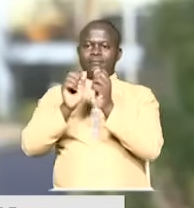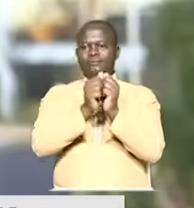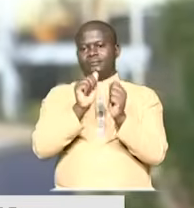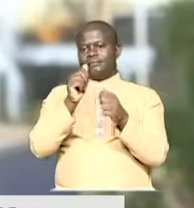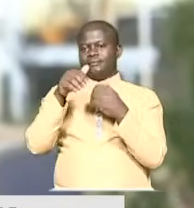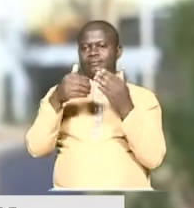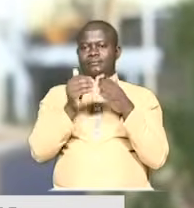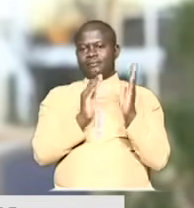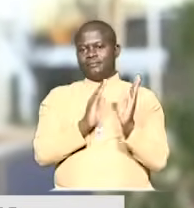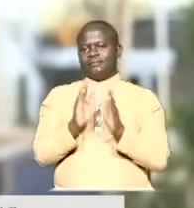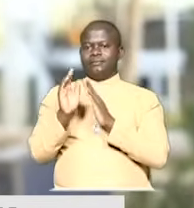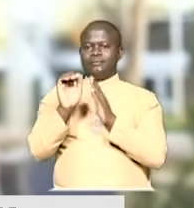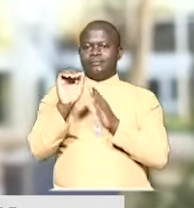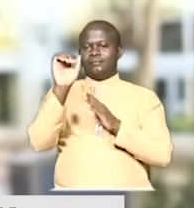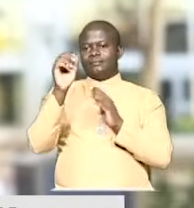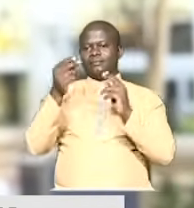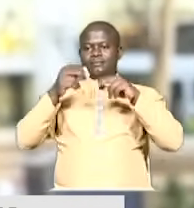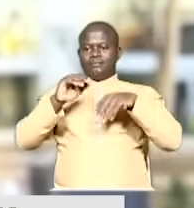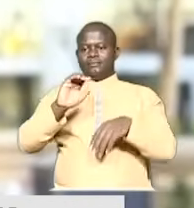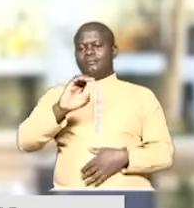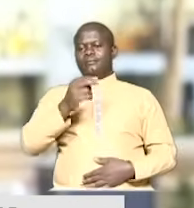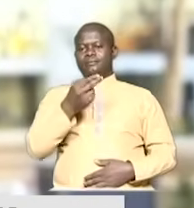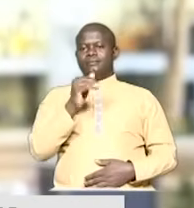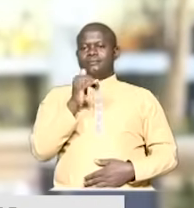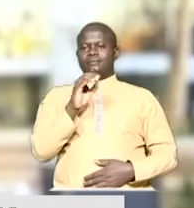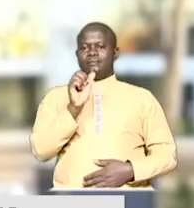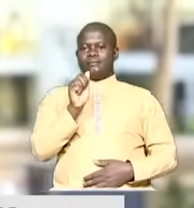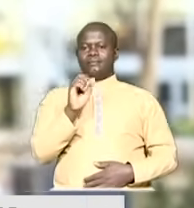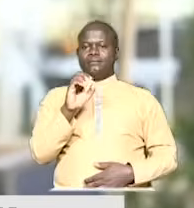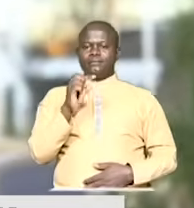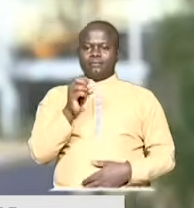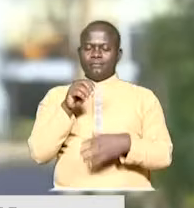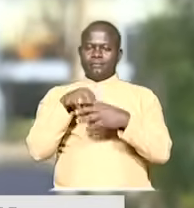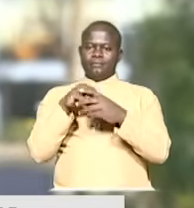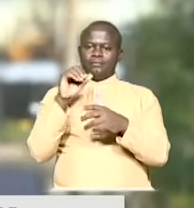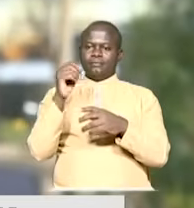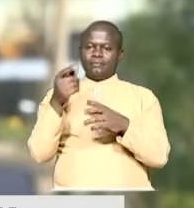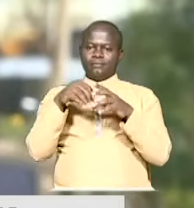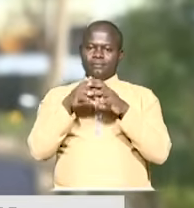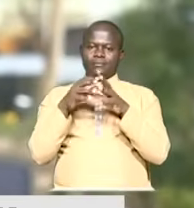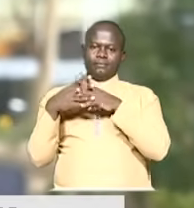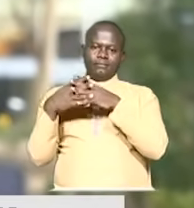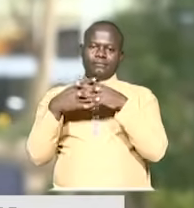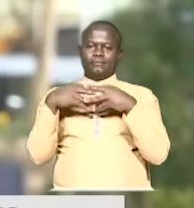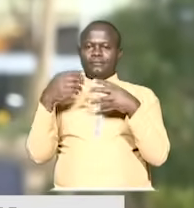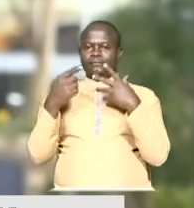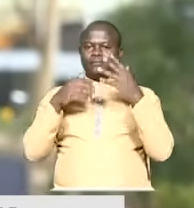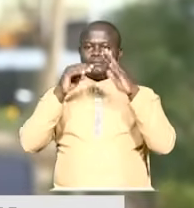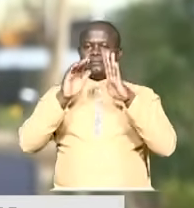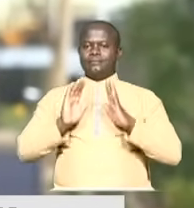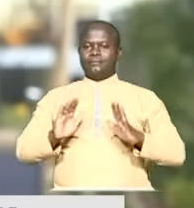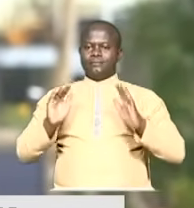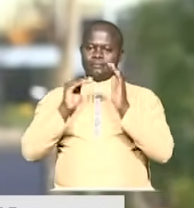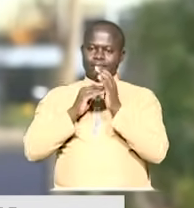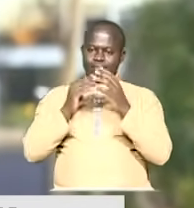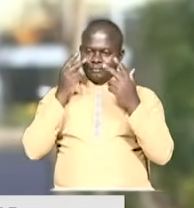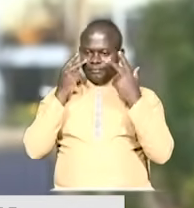mu gutegura iya mbere yabaye Chicago I mean ya mbere yo muri USA so ni ibintu bikomeye cyane kuri twe kubona twongeye